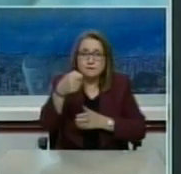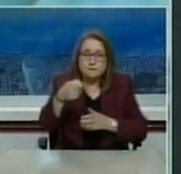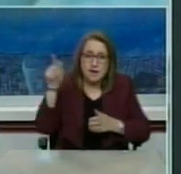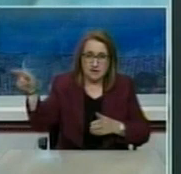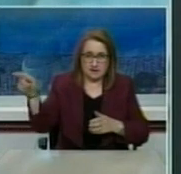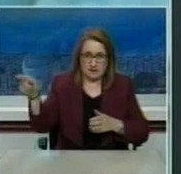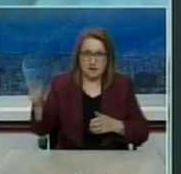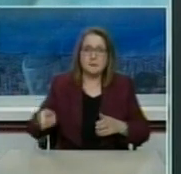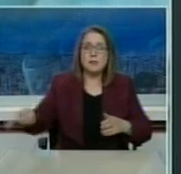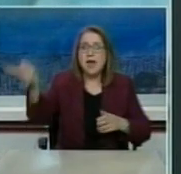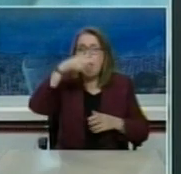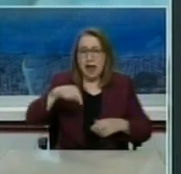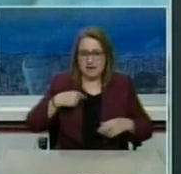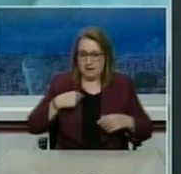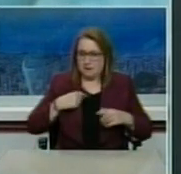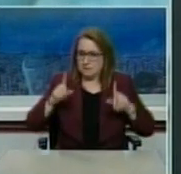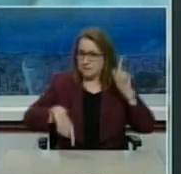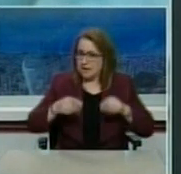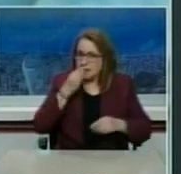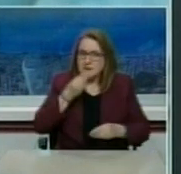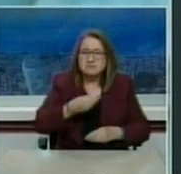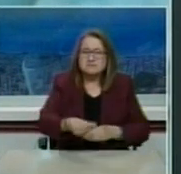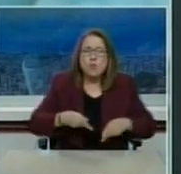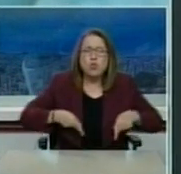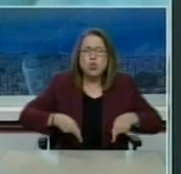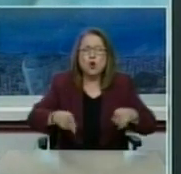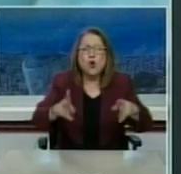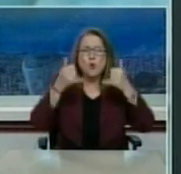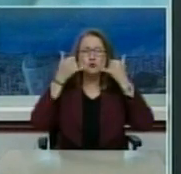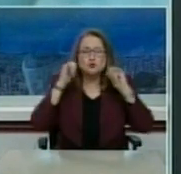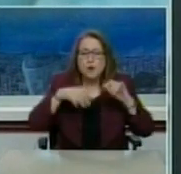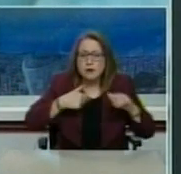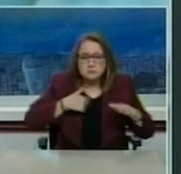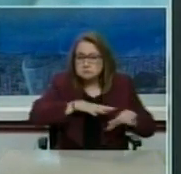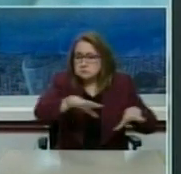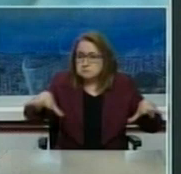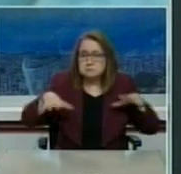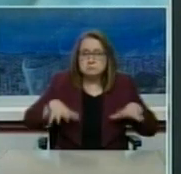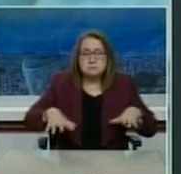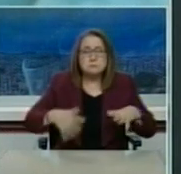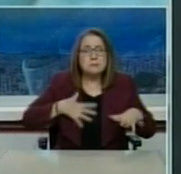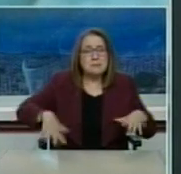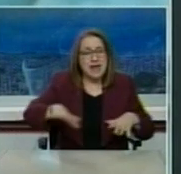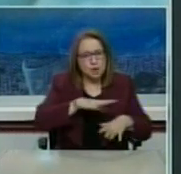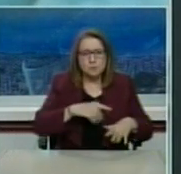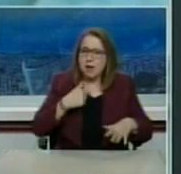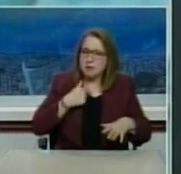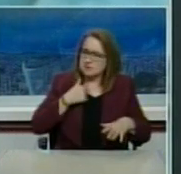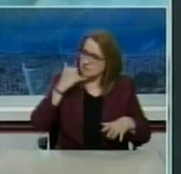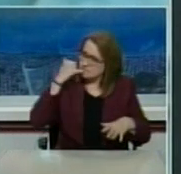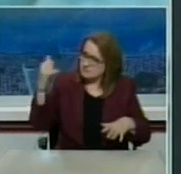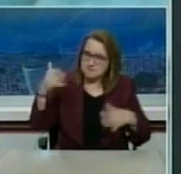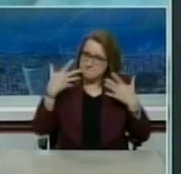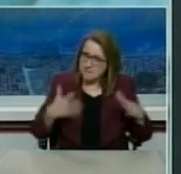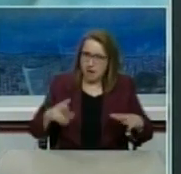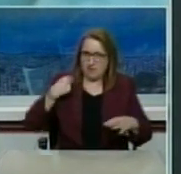στην περιοχή τους. Έχουμε ήδη έρθει σε επικοινωνία με την ΚΕΔΕ και τον πρόεδρό της, Δήμαρχο Τρικαίων, κύριο Παπαστεργίου, και μέσα